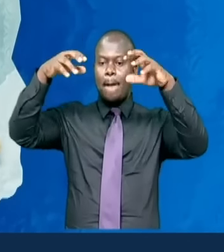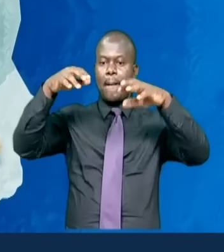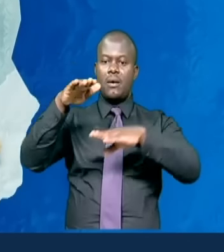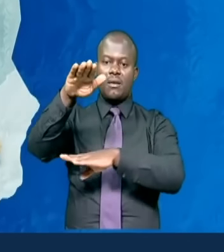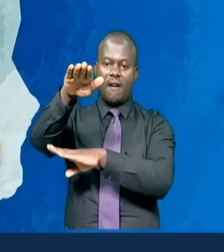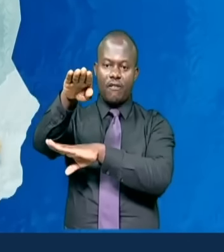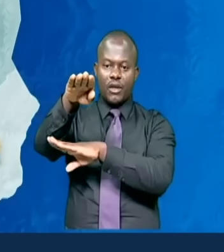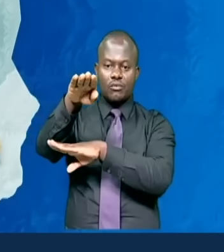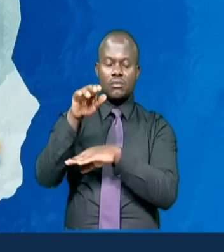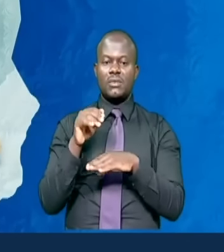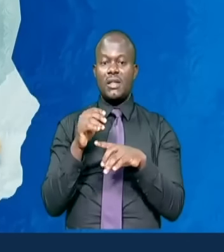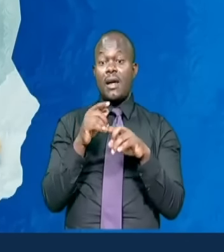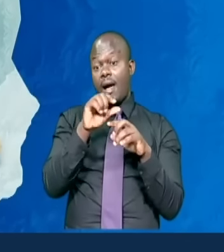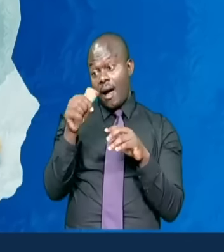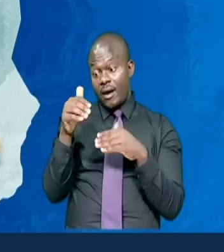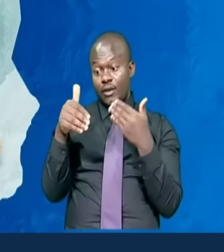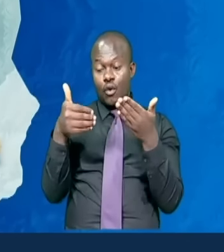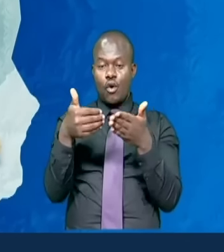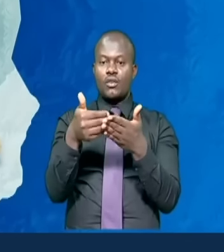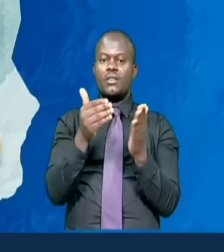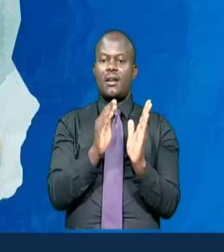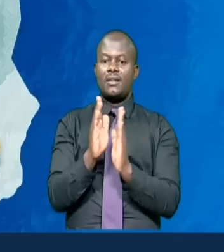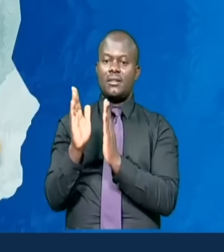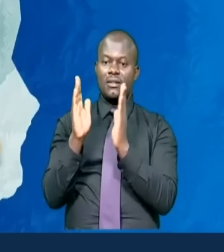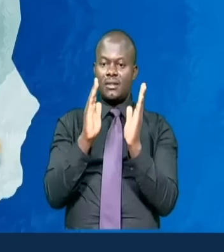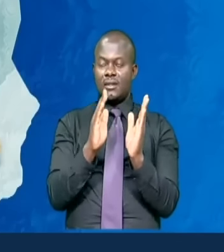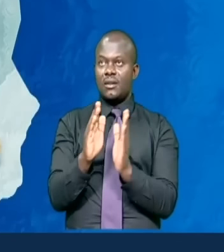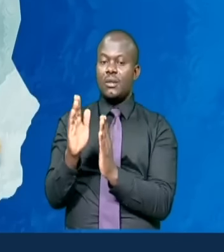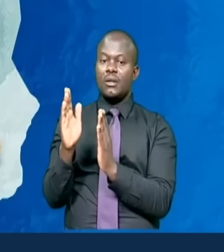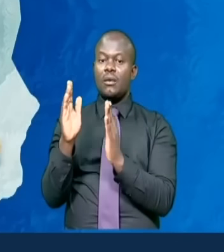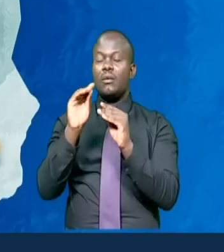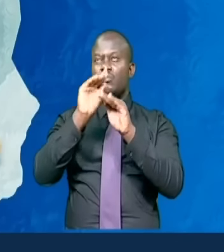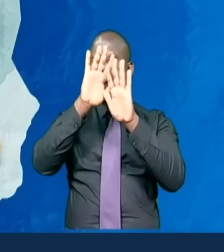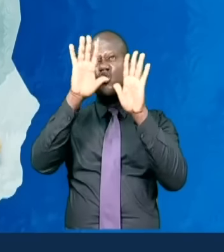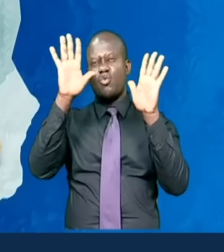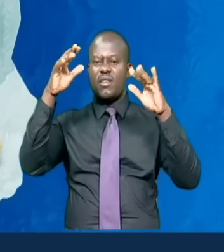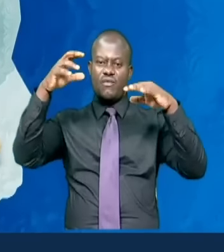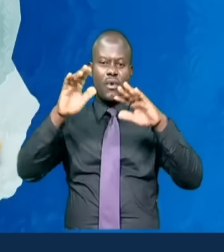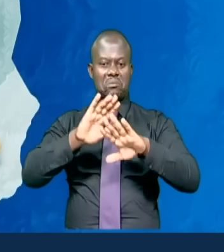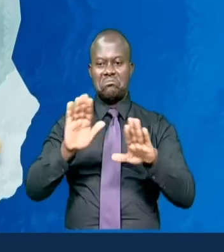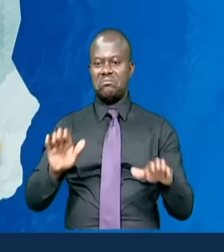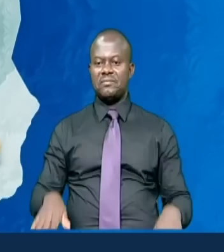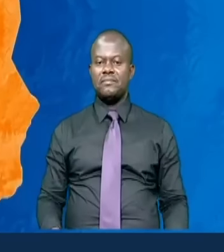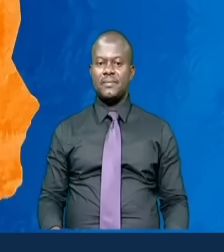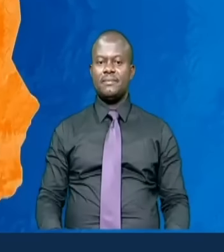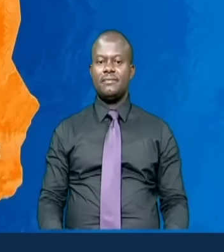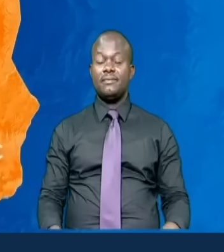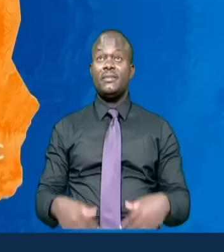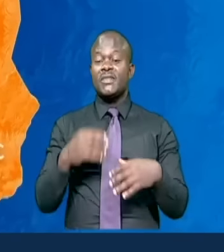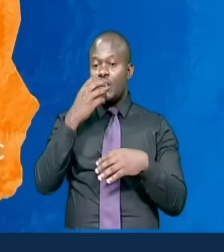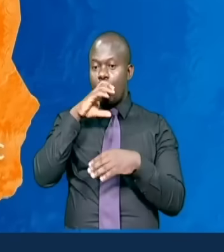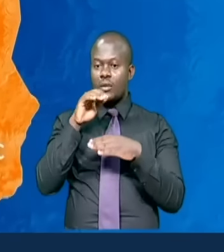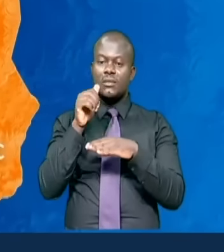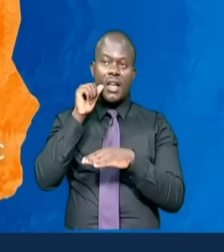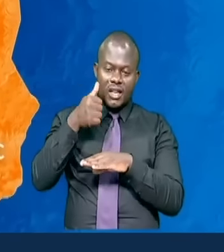yo ku gicamunsi ahandi hasigaye hakaba hateganyijwe ibihe by'umucyo ibipimo by'ubushyuhe biteganyijwe mu